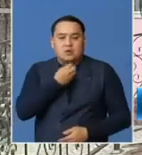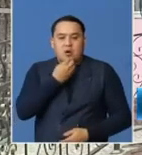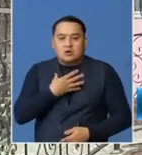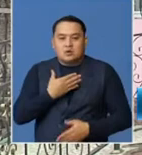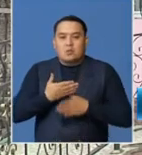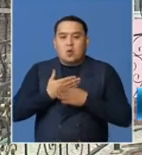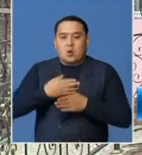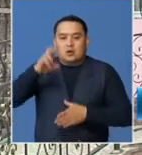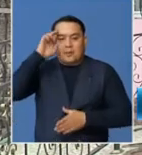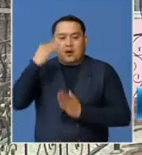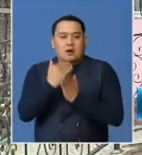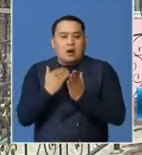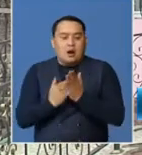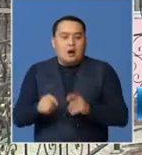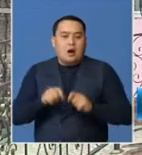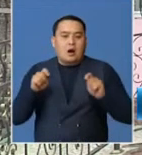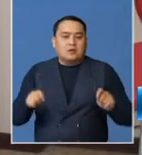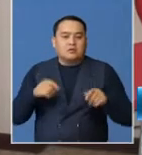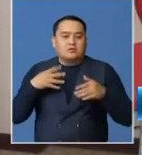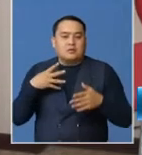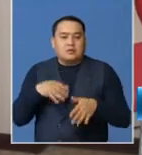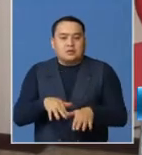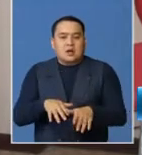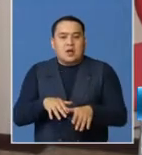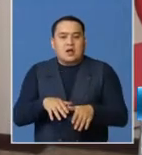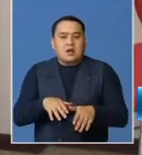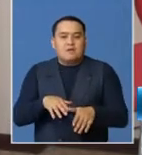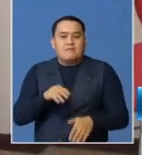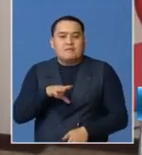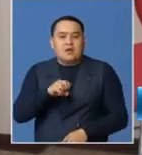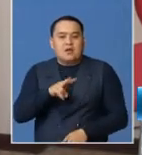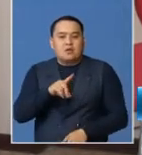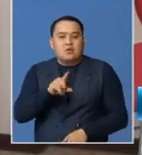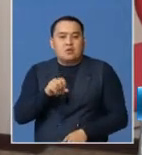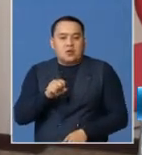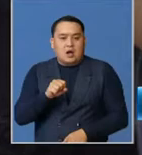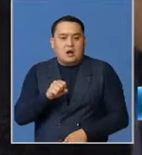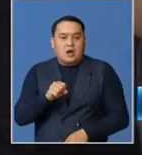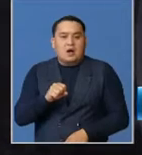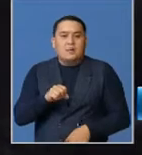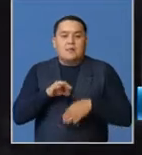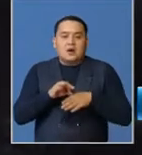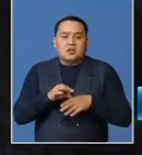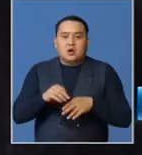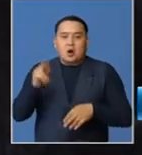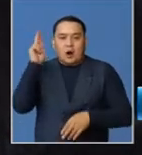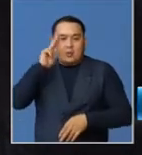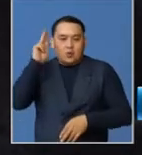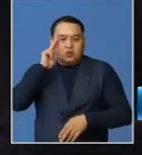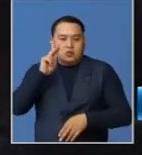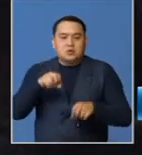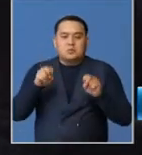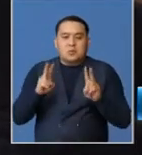Благодаря государственной программе открыла свое собственное дело и Фируза Узахбаева. Но прежде она прошла краткосрочное обучение